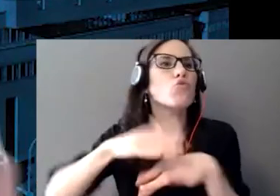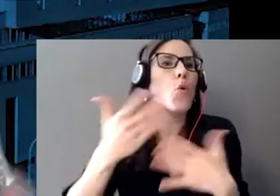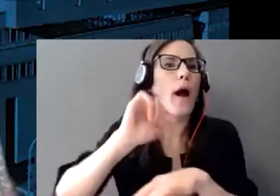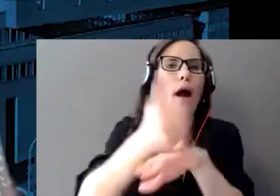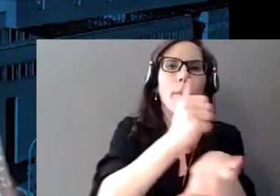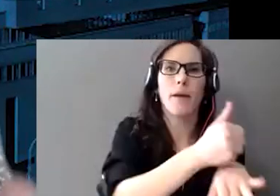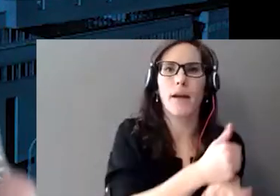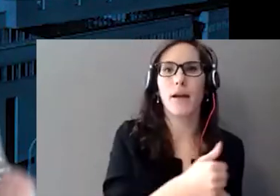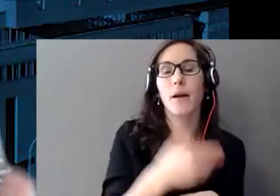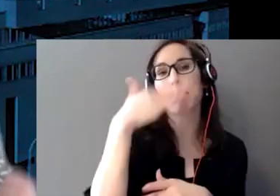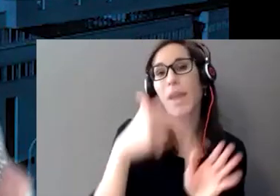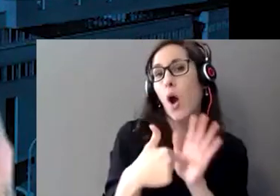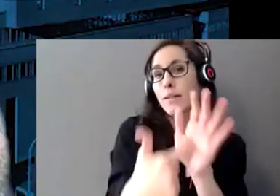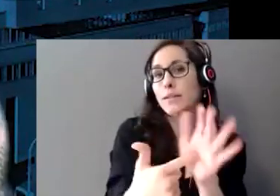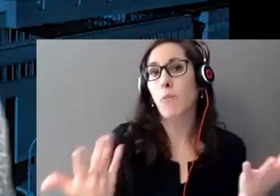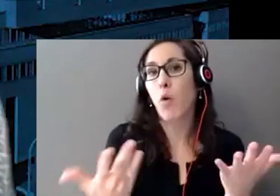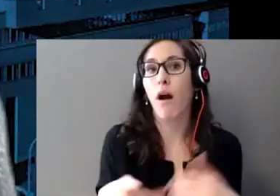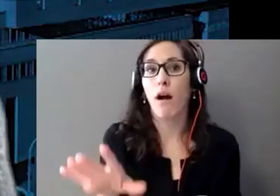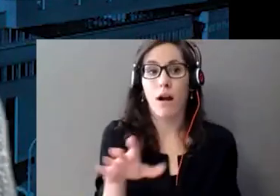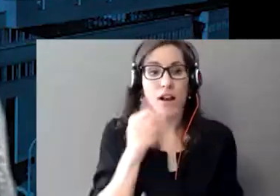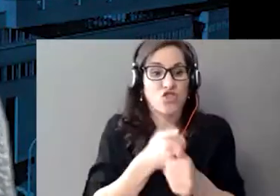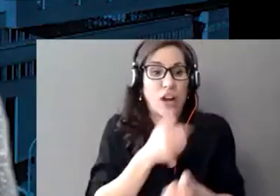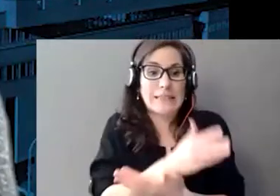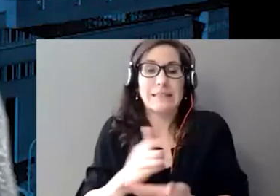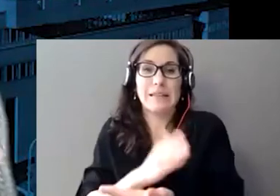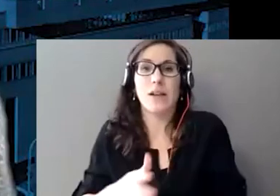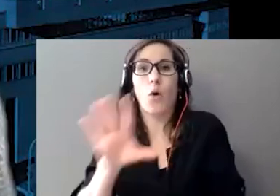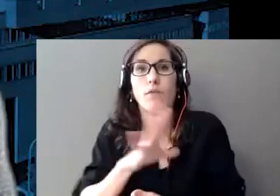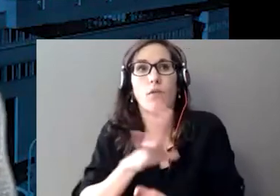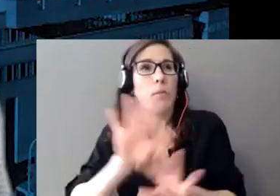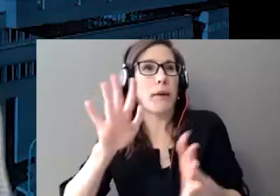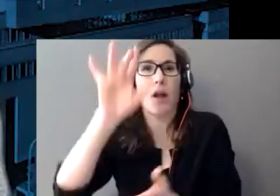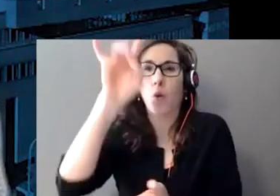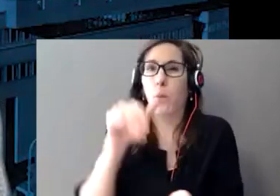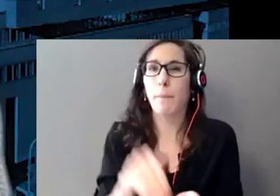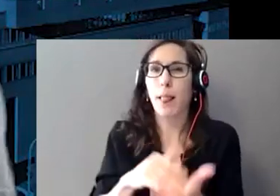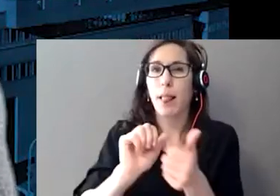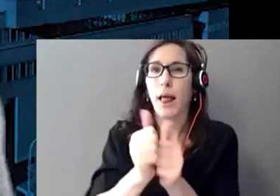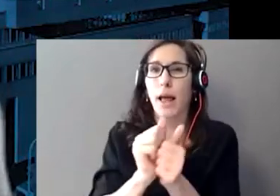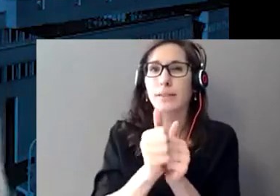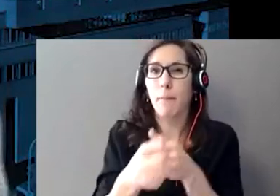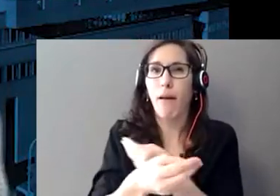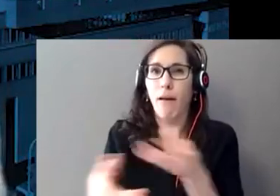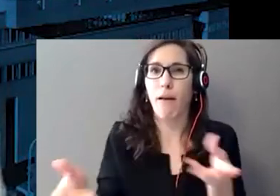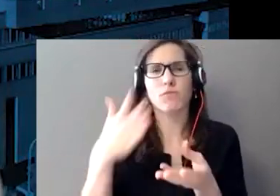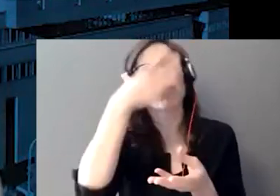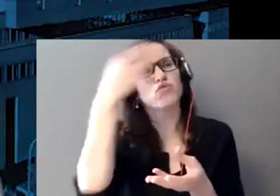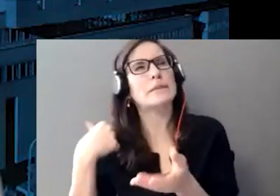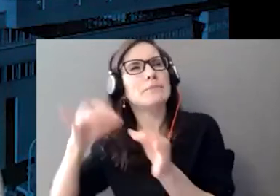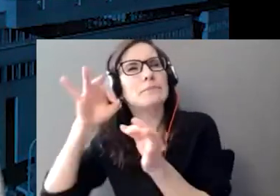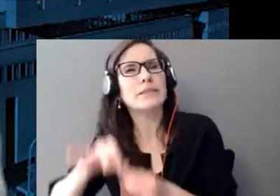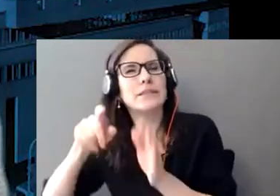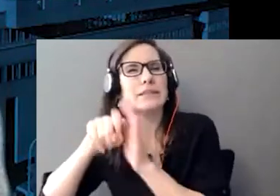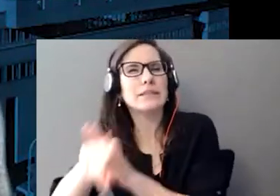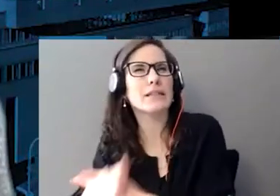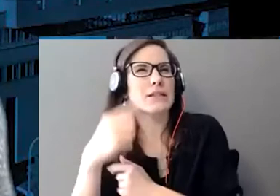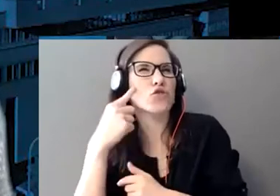8000 passations d'examen par session ou par année je ne rappelle pas du statistique parce que je ne plus dans ce dossier-là pour